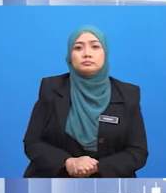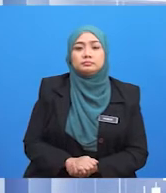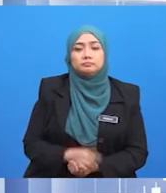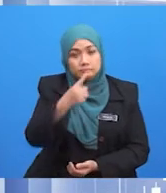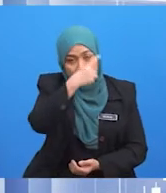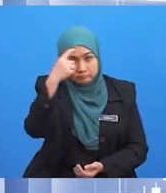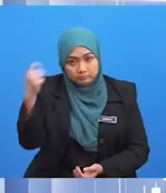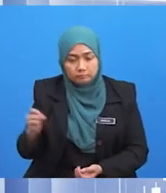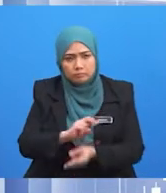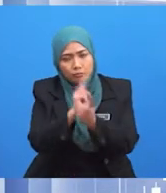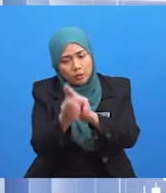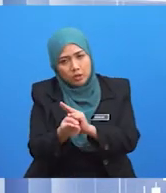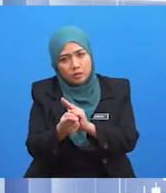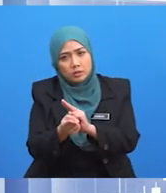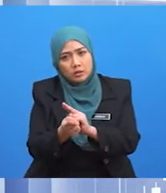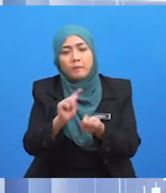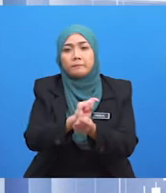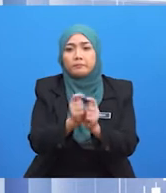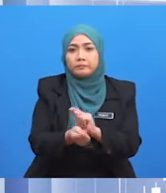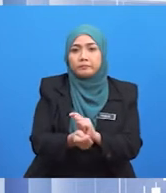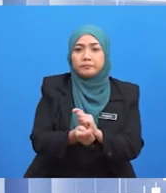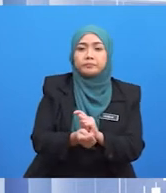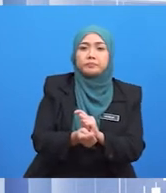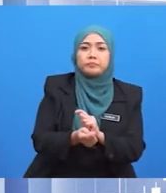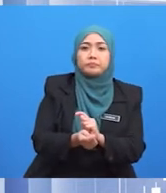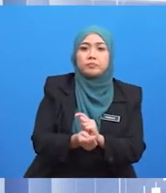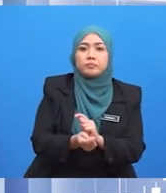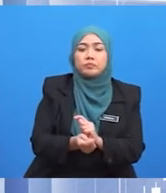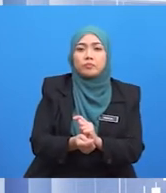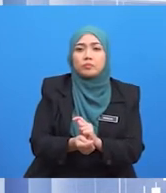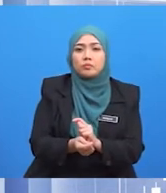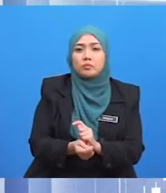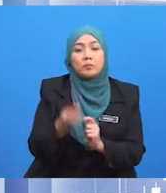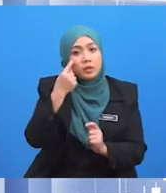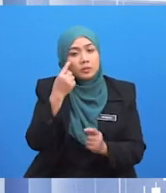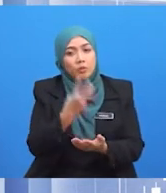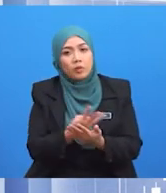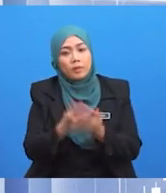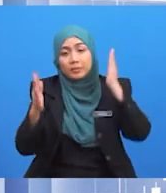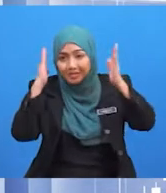Kesan perubahan kadar pertukaran asing ke atas ekspor dan import Malaysia.